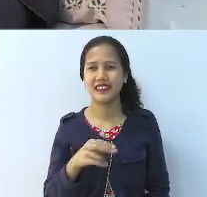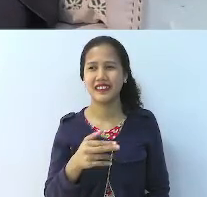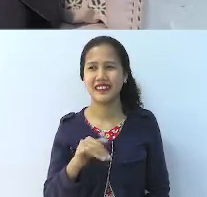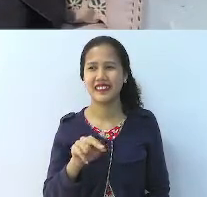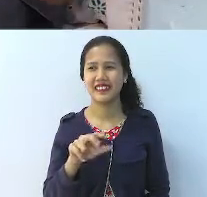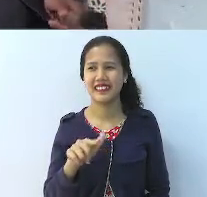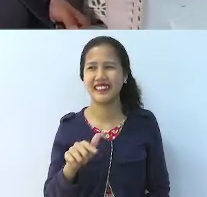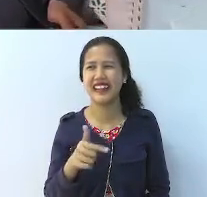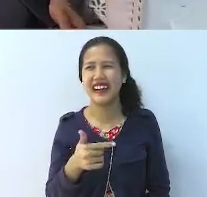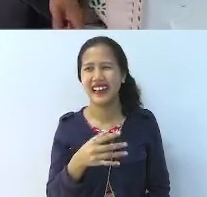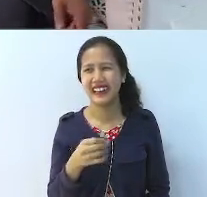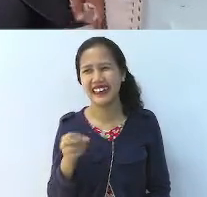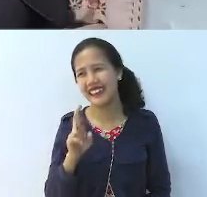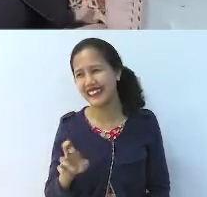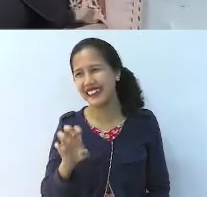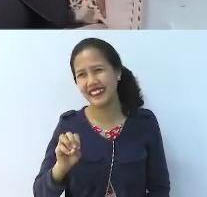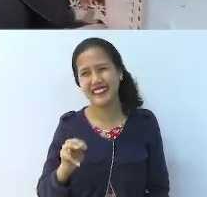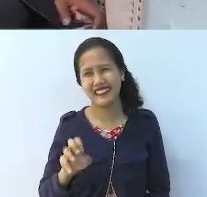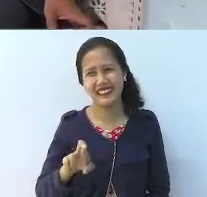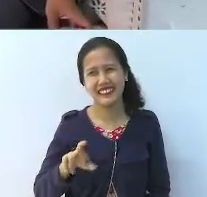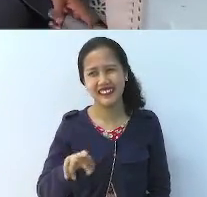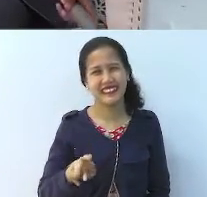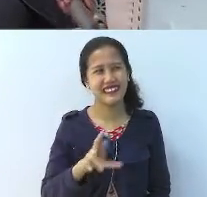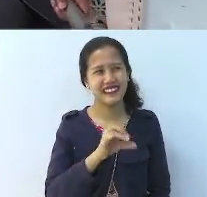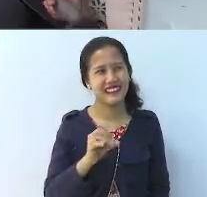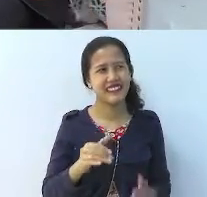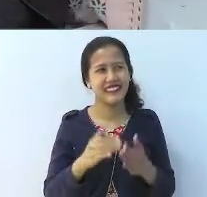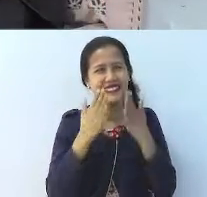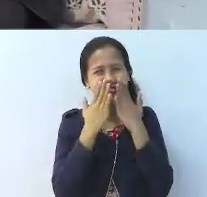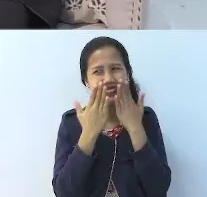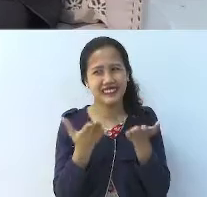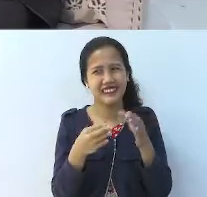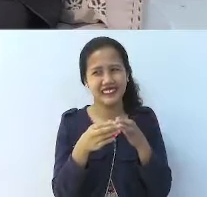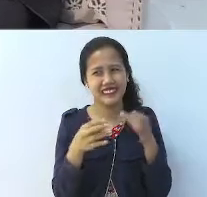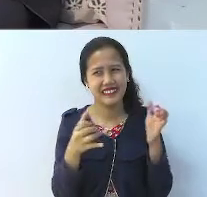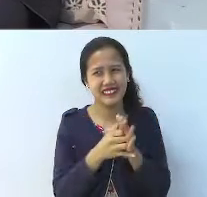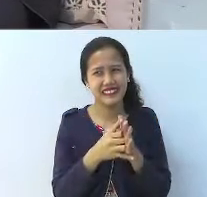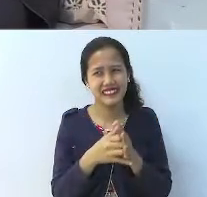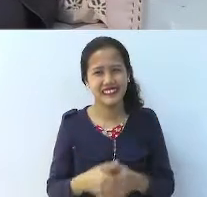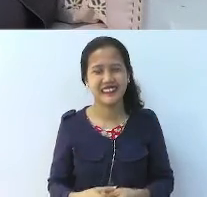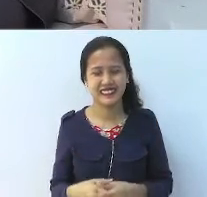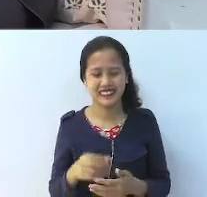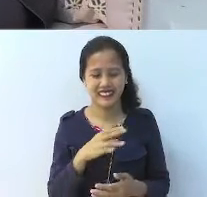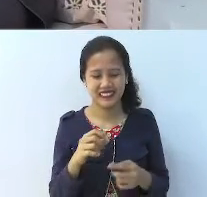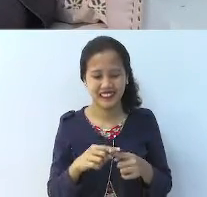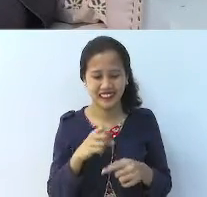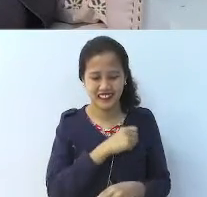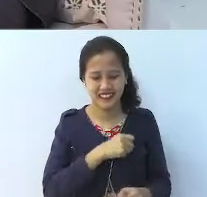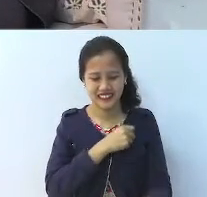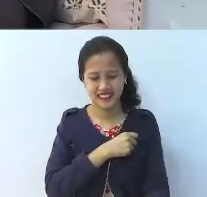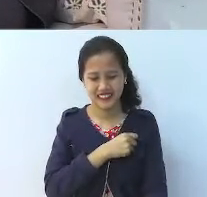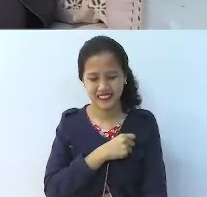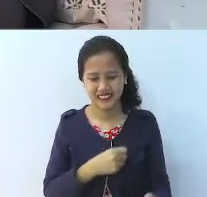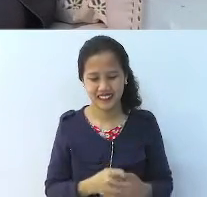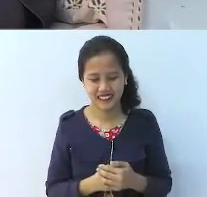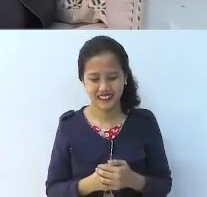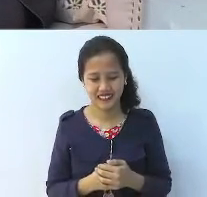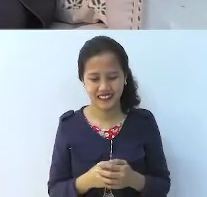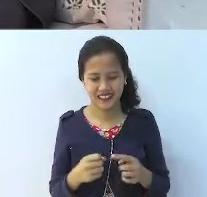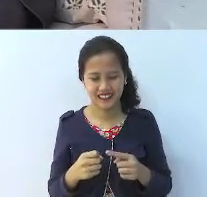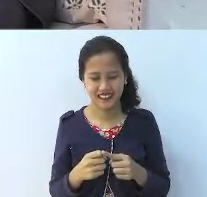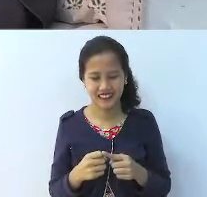Jassel. Oo. Okay, congrats, okay. Romier at Sir Ponching. Yan. Bibigay doon kay Jassel. Ay, kay Jassel. Hindi po, kay Sir Ponching. Ay, kay Reyna.